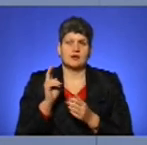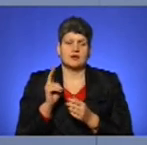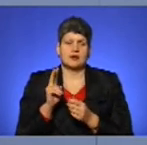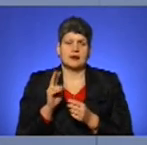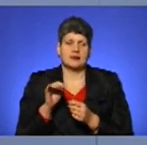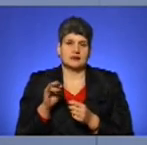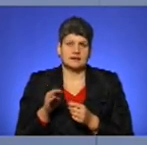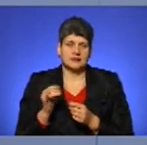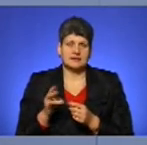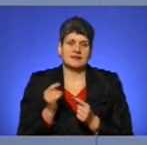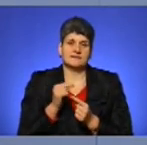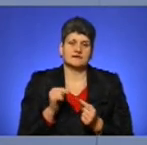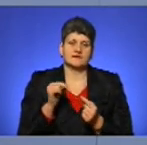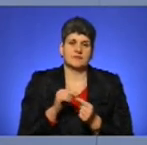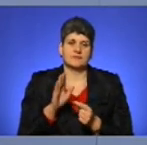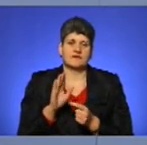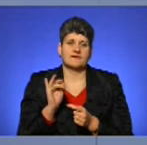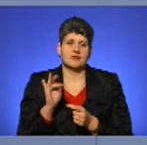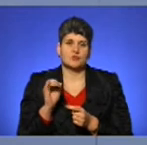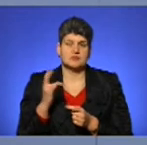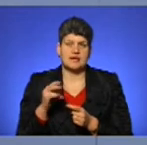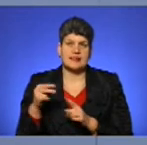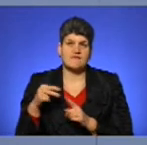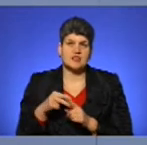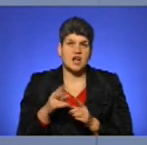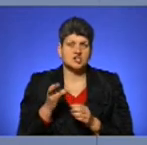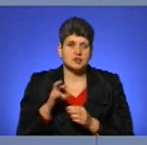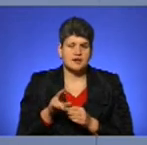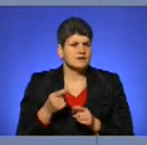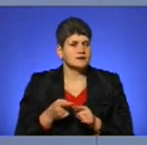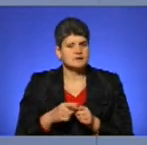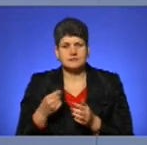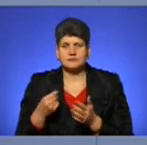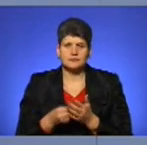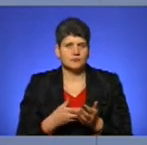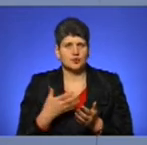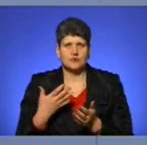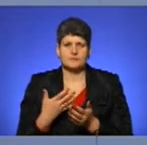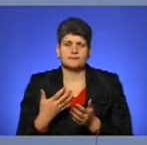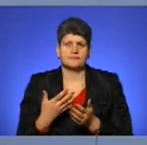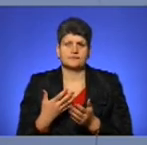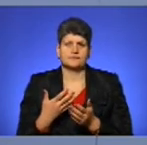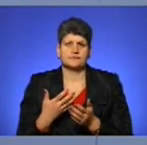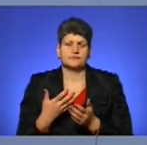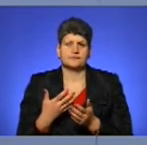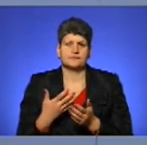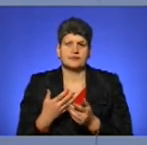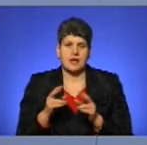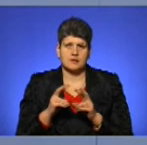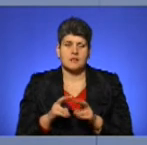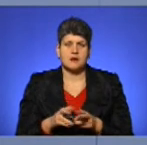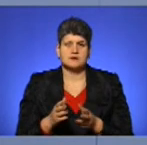і визначення вірусного навантаження. Це дорогостоячі, в принципі,